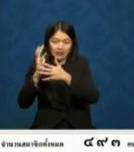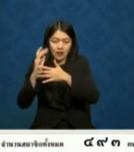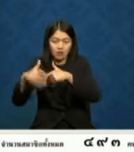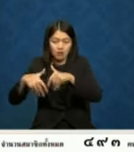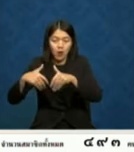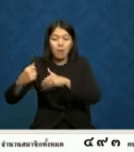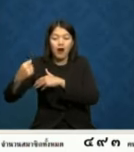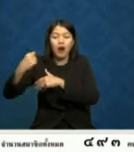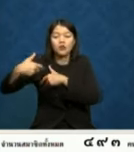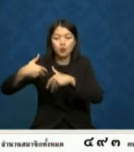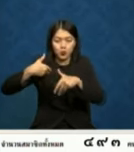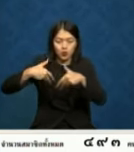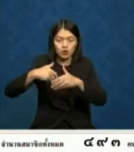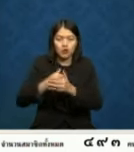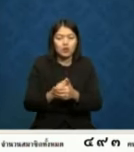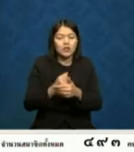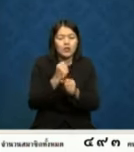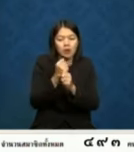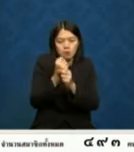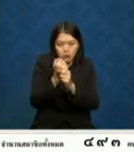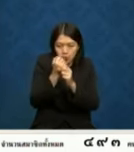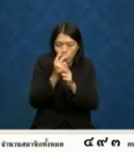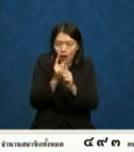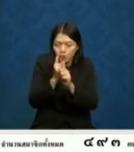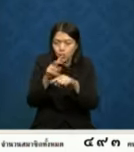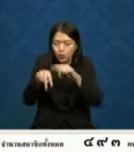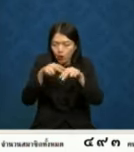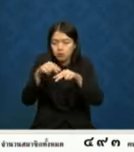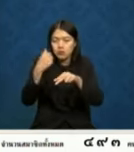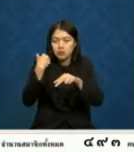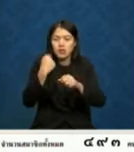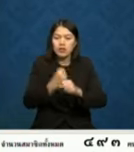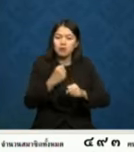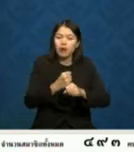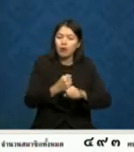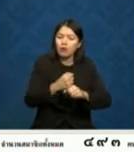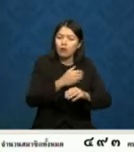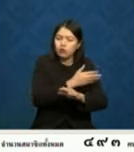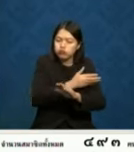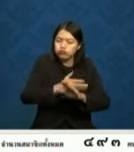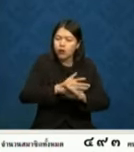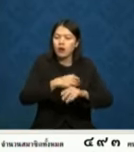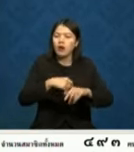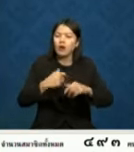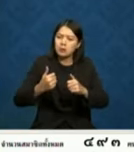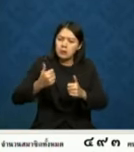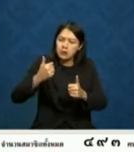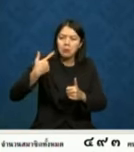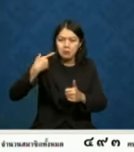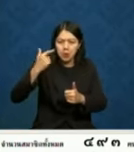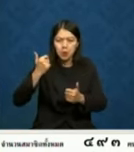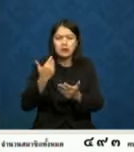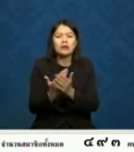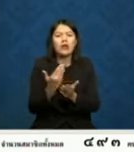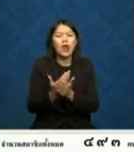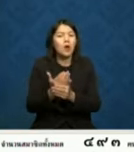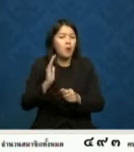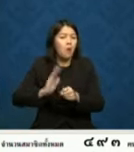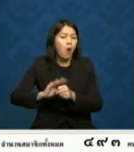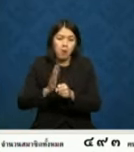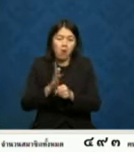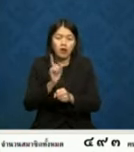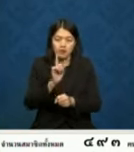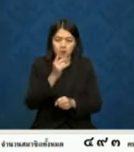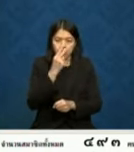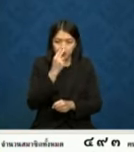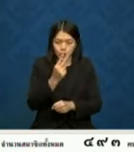งานชุมชนเนี่ยก็คงจะได้มีการติดตามตรวจสอบกันต่อไปว่าการดำเนินภารกิจนั้นมีความคุ้มค่าต่อเม็ดเงินงบประมาณหรือไม่อย่าง